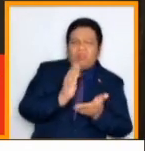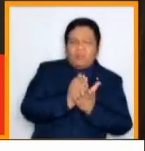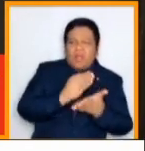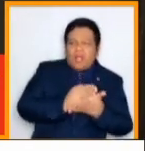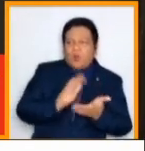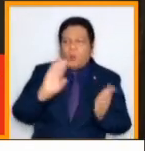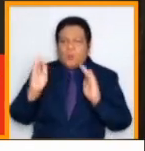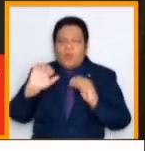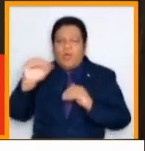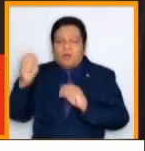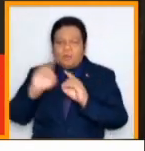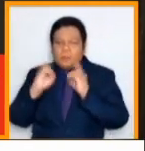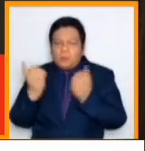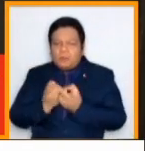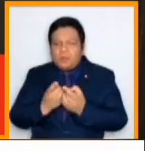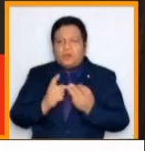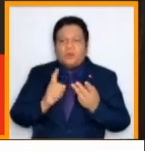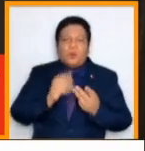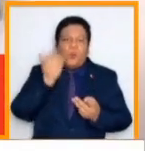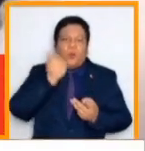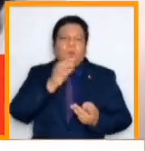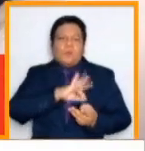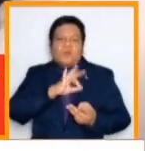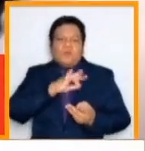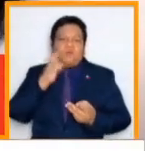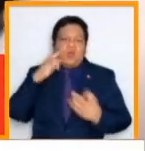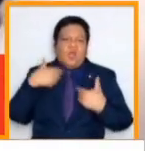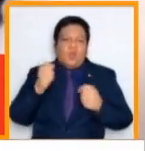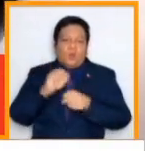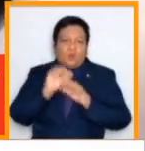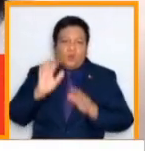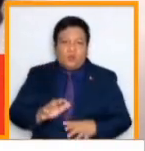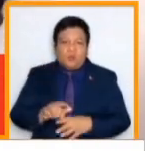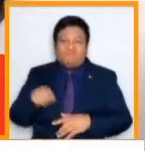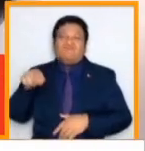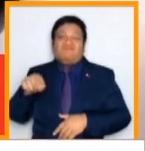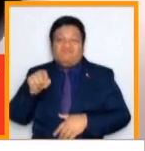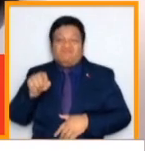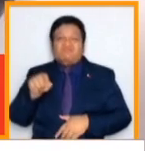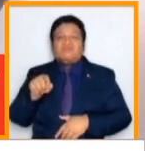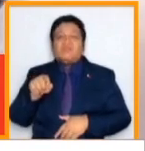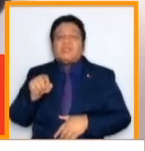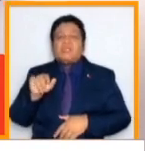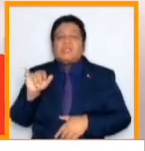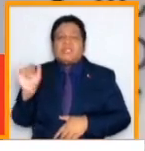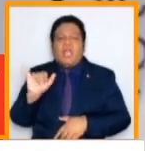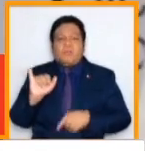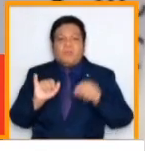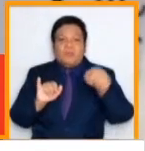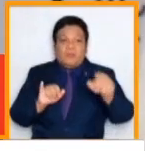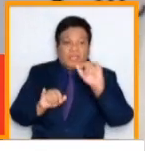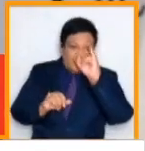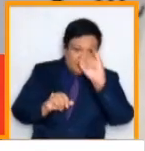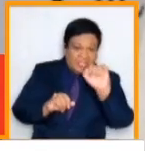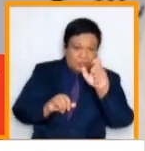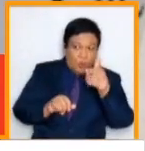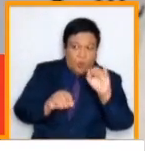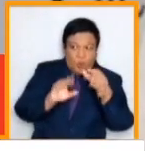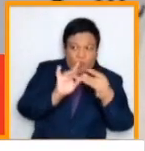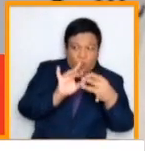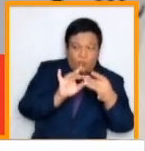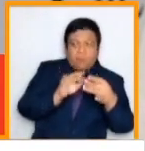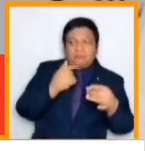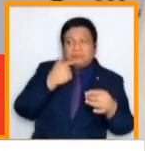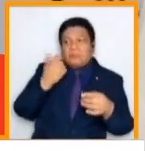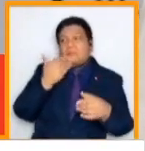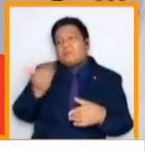benepisyo para sa health workers. Binuweltaan din ng palasyo ang panawagan ni Manila Mayor Isko Moreno sa gobyerno na bumili na lang sana ng gamot